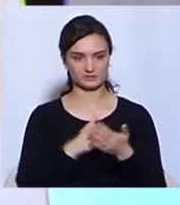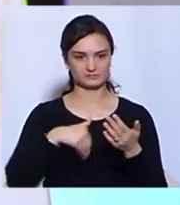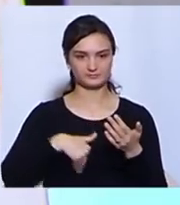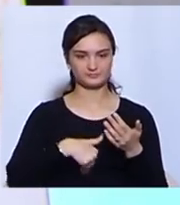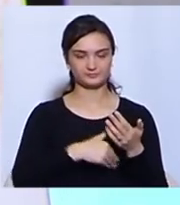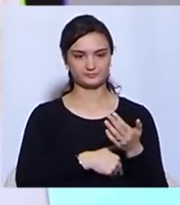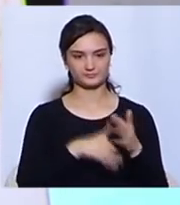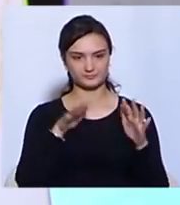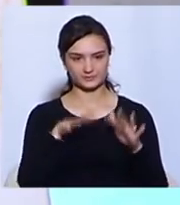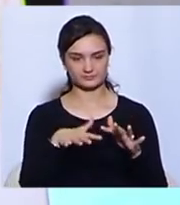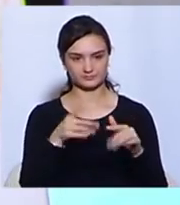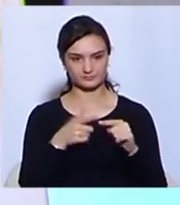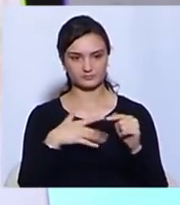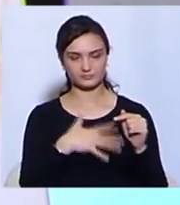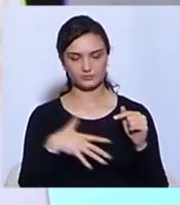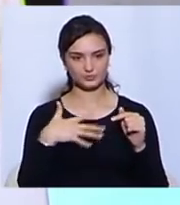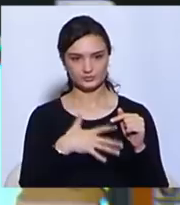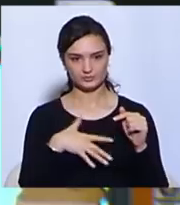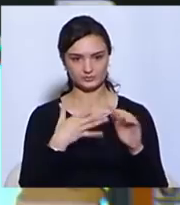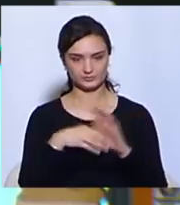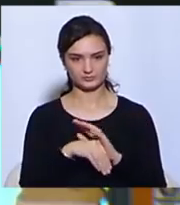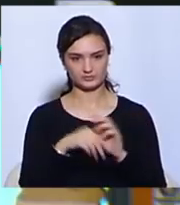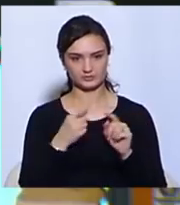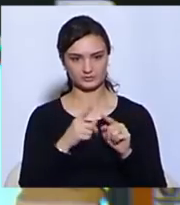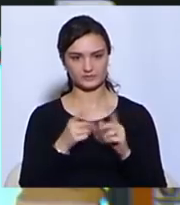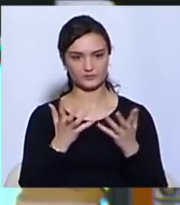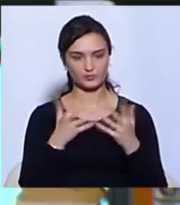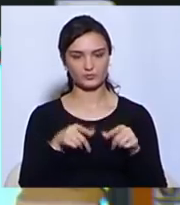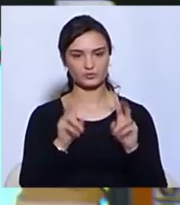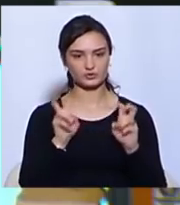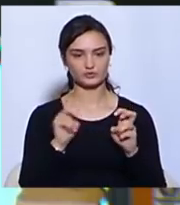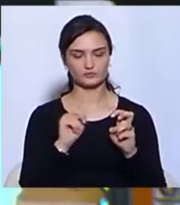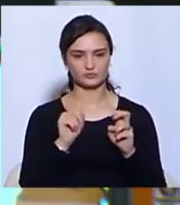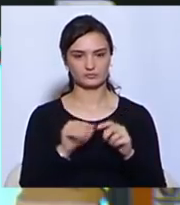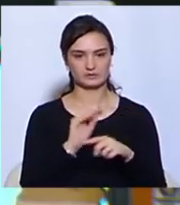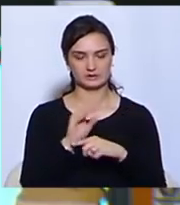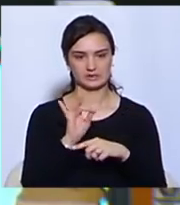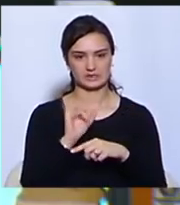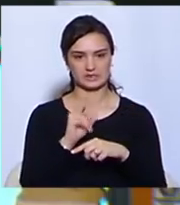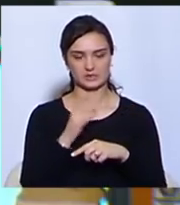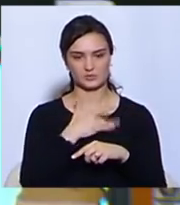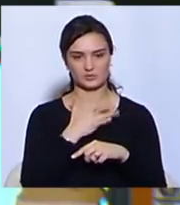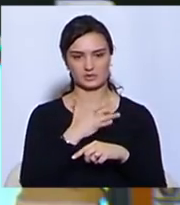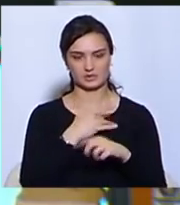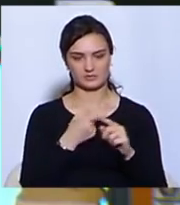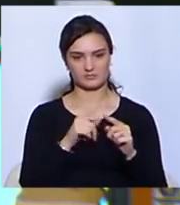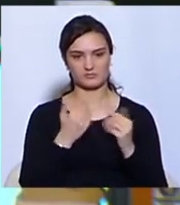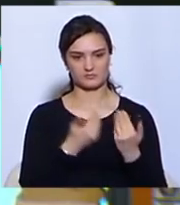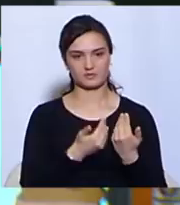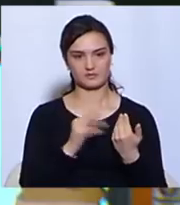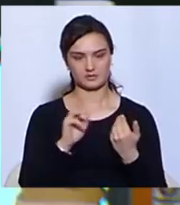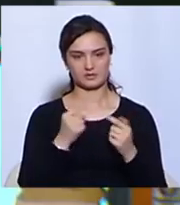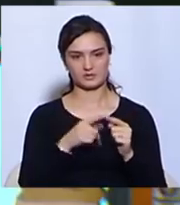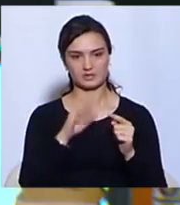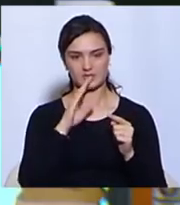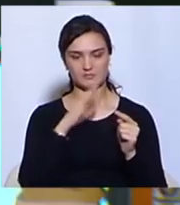წელს ცენტრალურ მიდამოში, მუცლის არეში, ეს ავტომატურად ნიშნავს გაზრდილ რისკს გუცისახვთა სისტემის მხრივ,